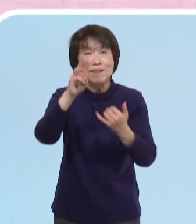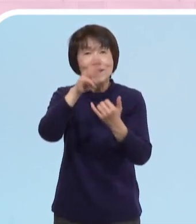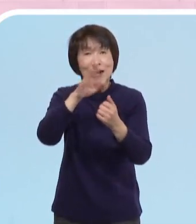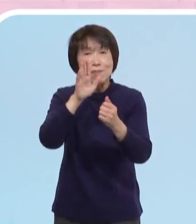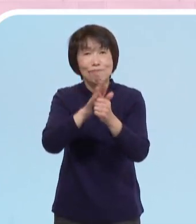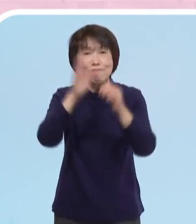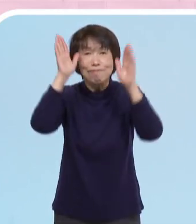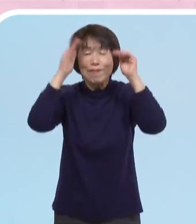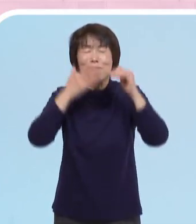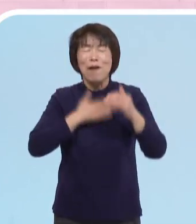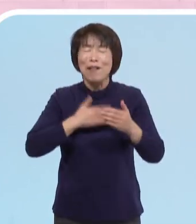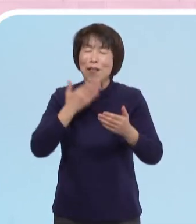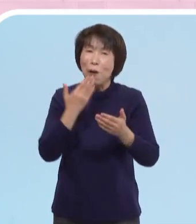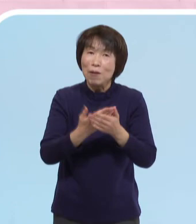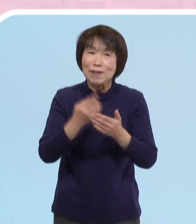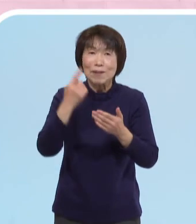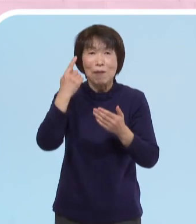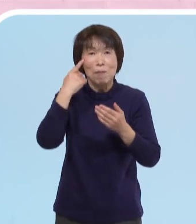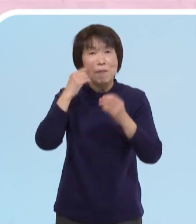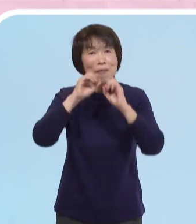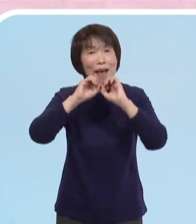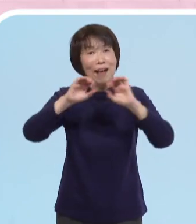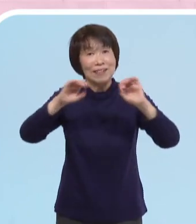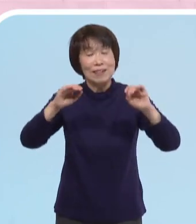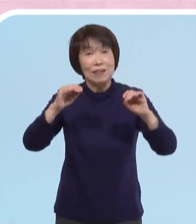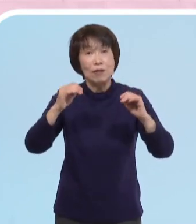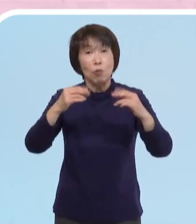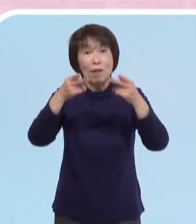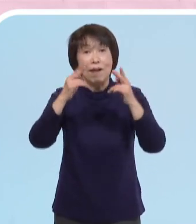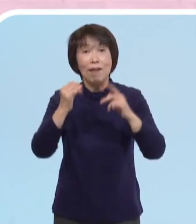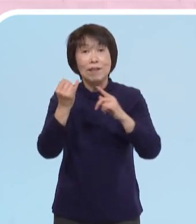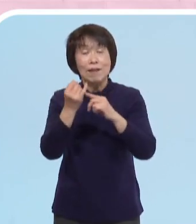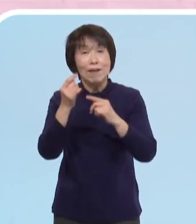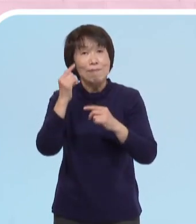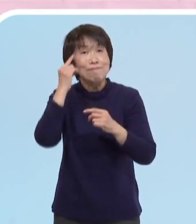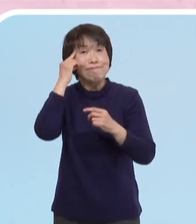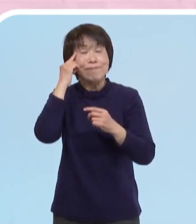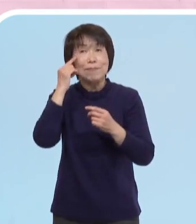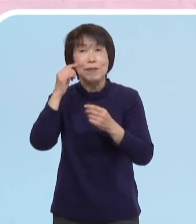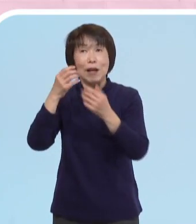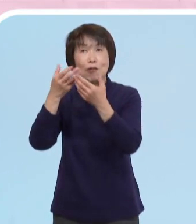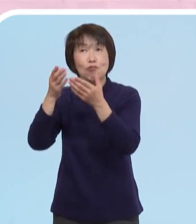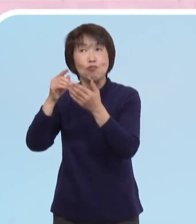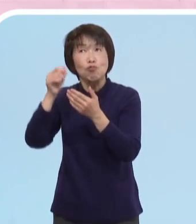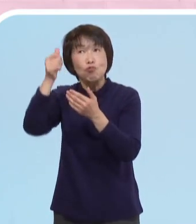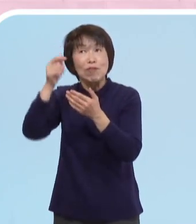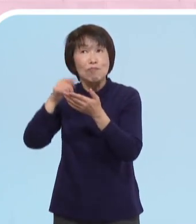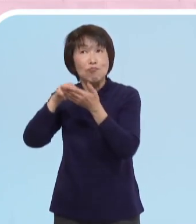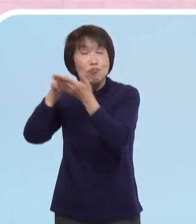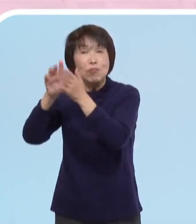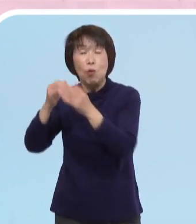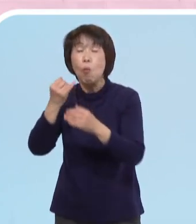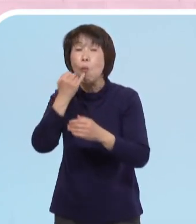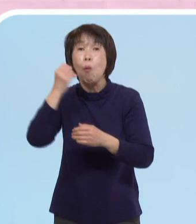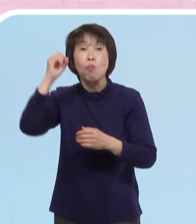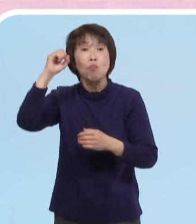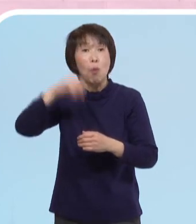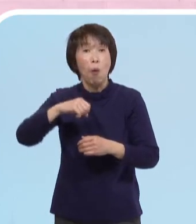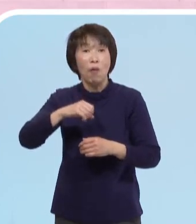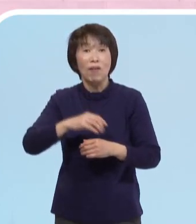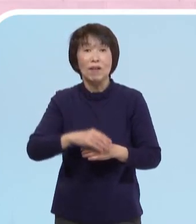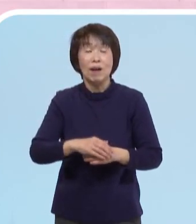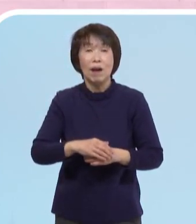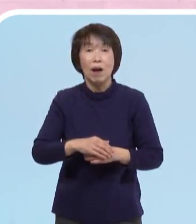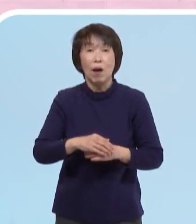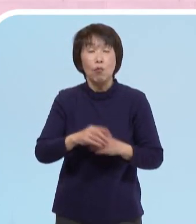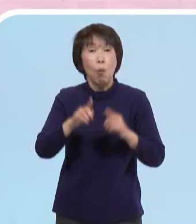っと知ってほしいとの思いから高橋さんが提案し実現しました。これが大好評で、今やフォロワー